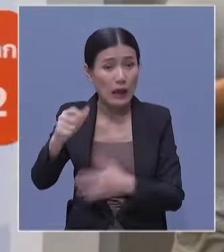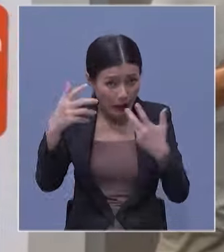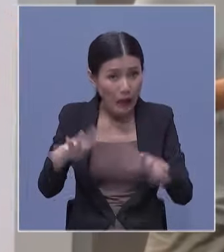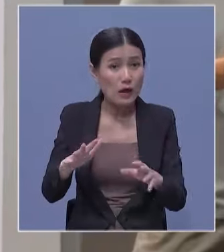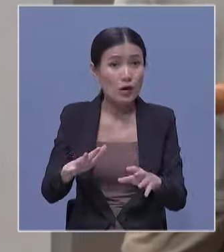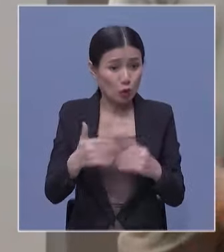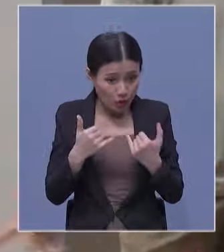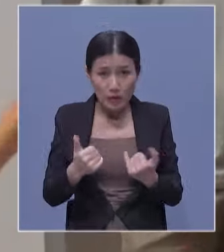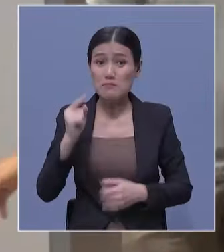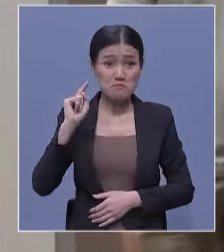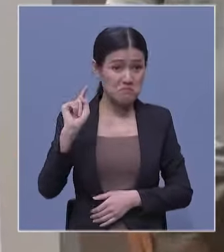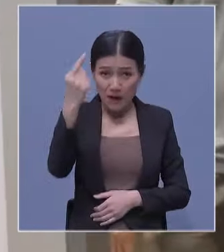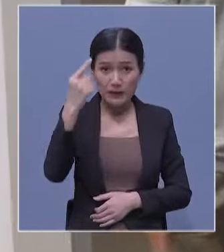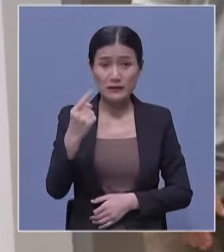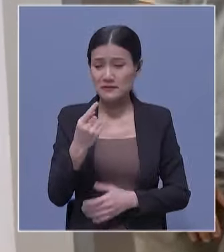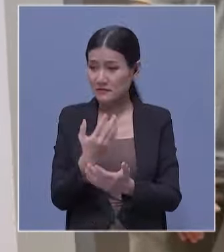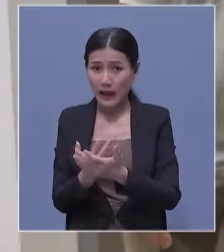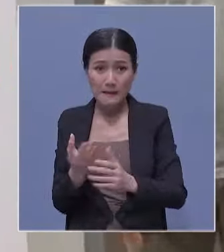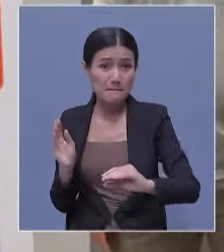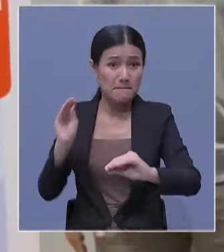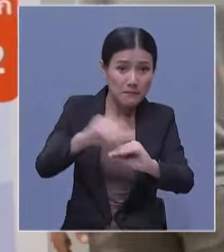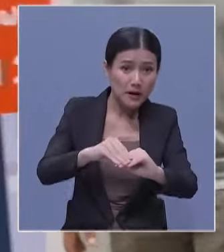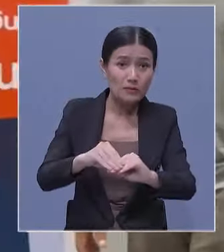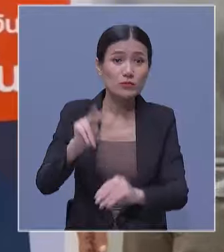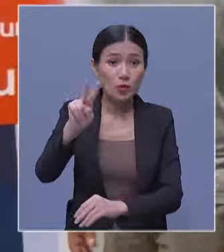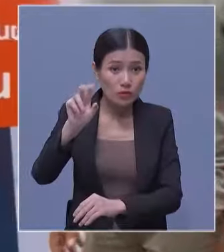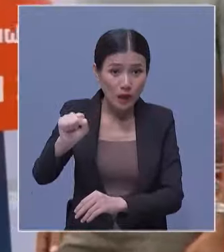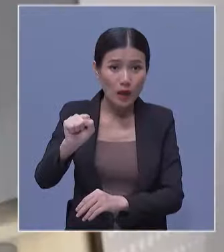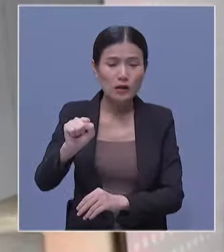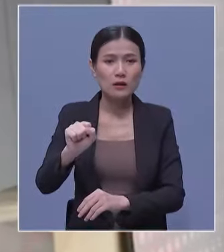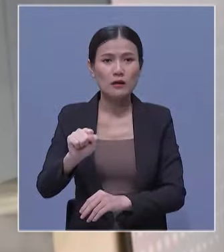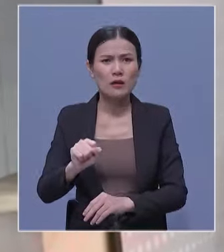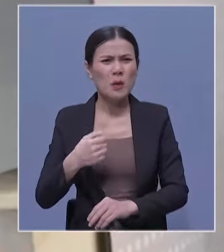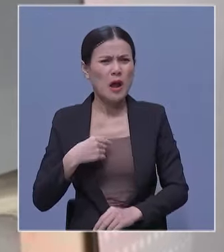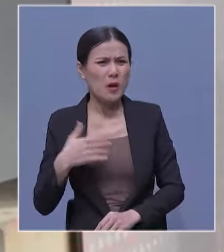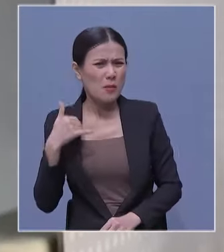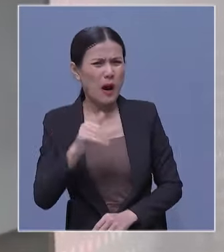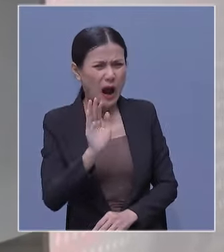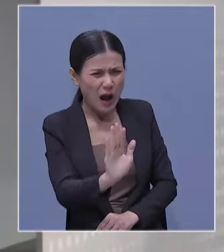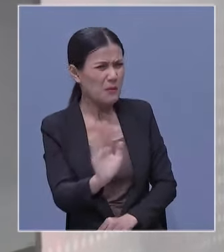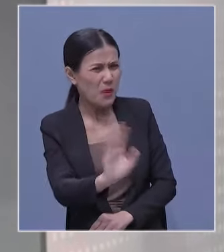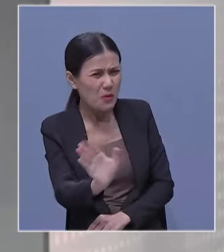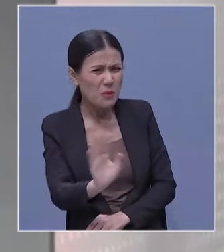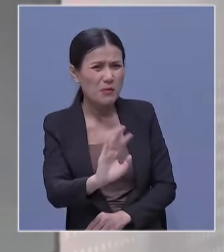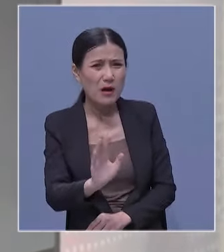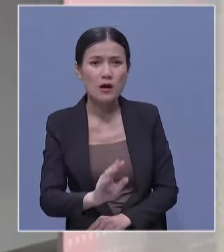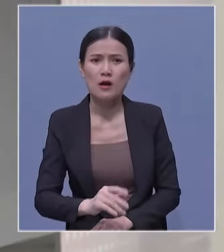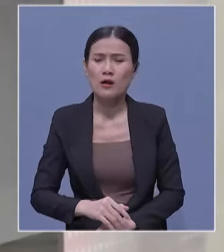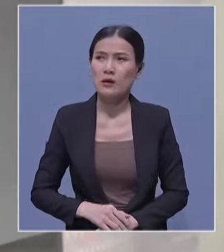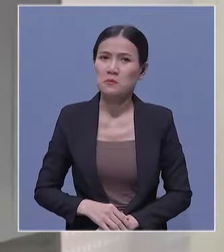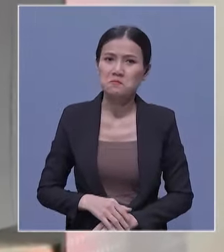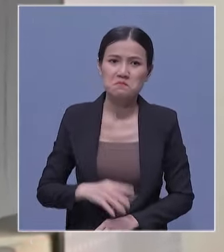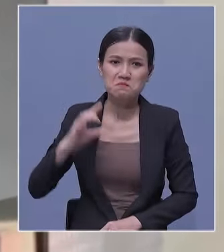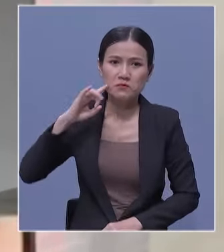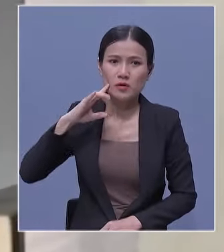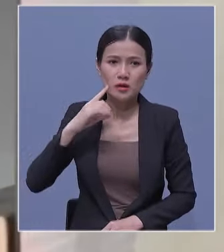หาเงินฝากไปเพิ่มอีกอ่ะ 200,000บาทค่ะก็เลยรีบเข้ามาห้ามนะคะแต่ว่านายไพฑูลเองก็ไม่ยอมฟังค่ะตัว